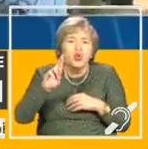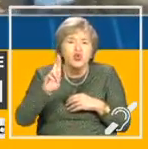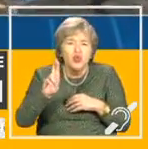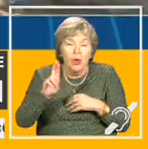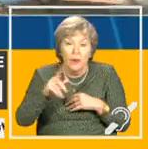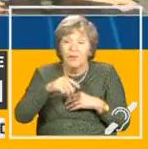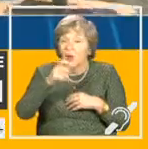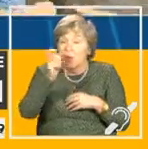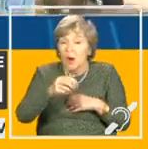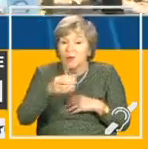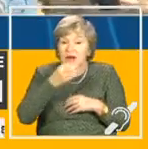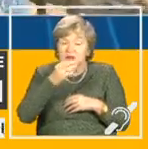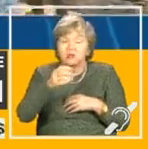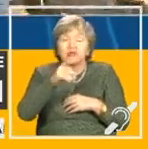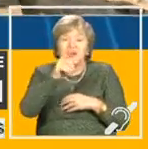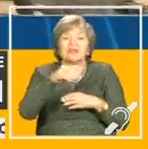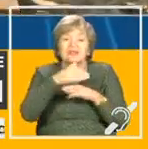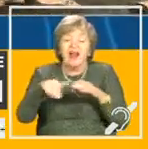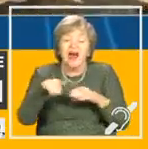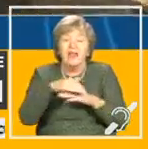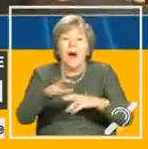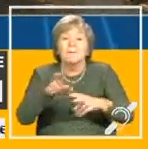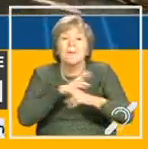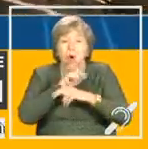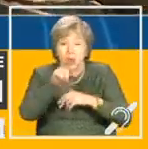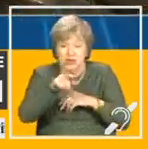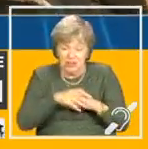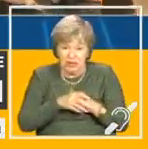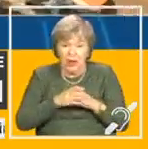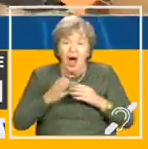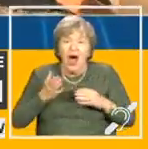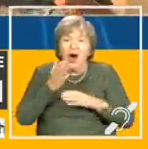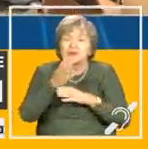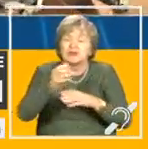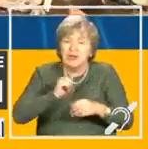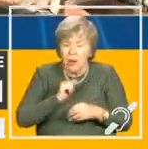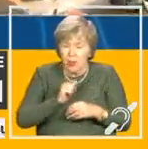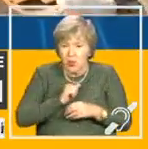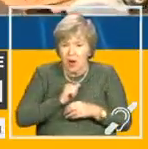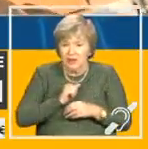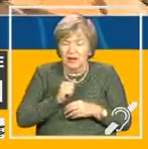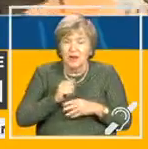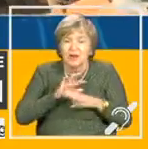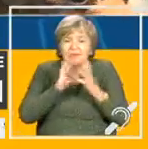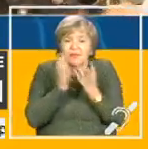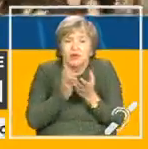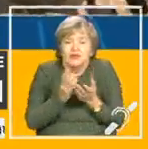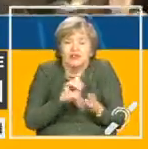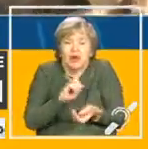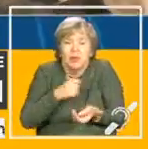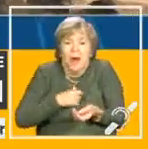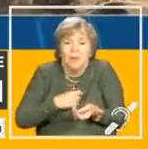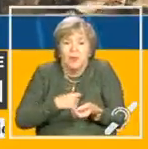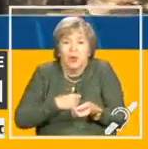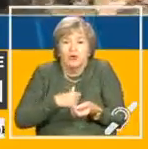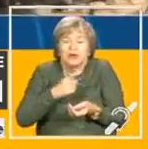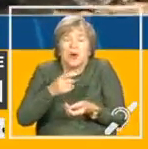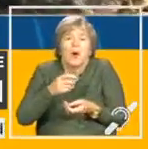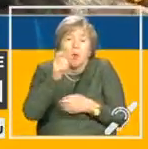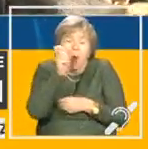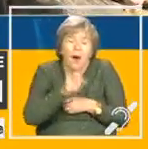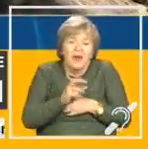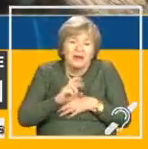deja strada Suhurlui, strada morții. Au scos aici la poartă lucrurile de care nu mai pot fi